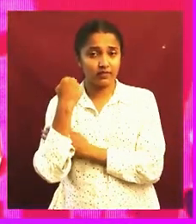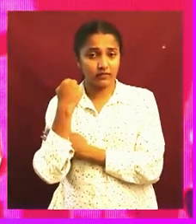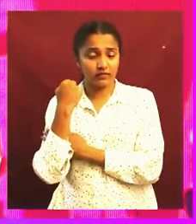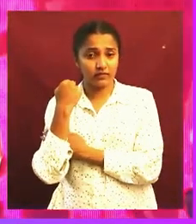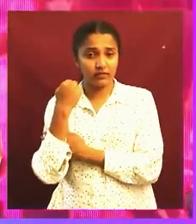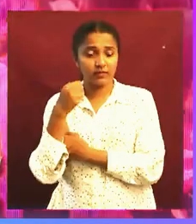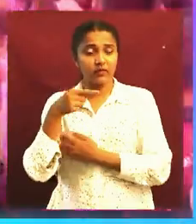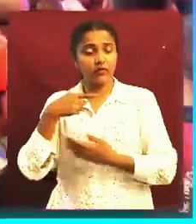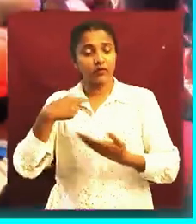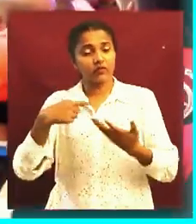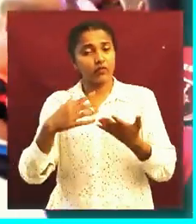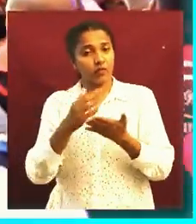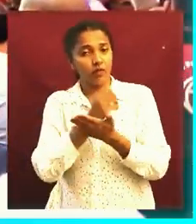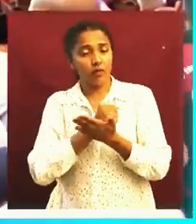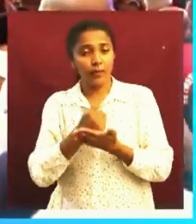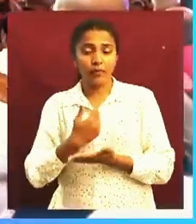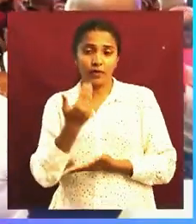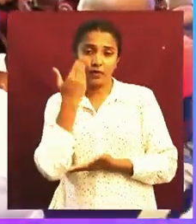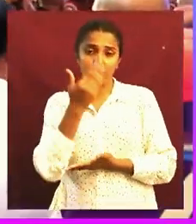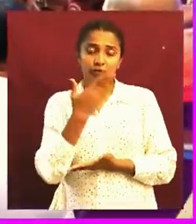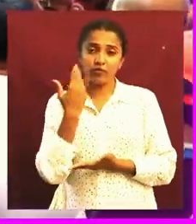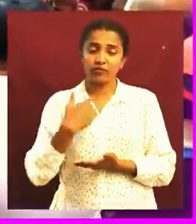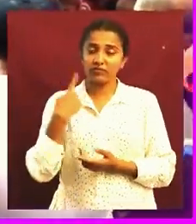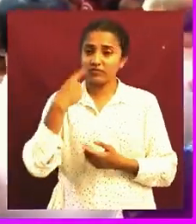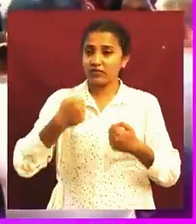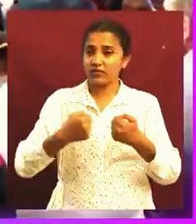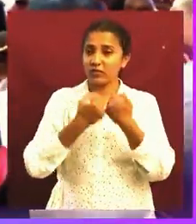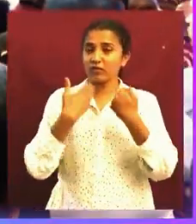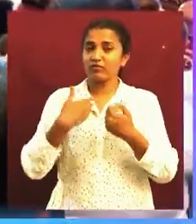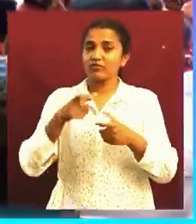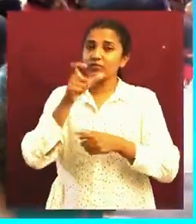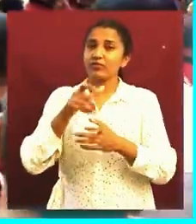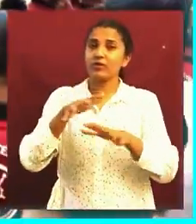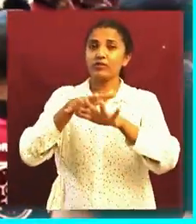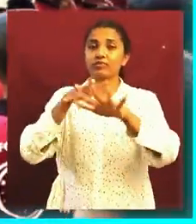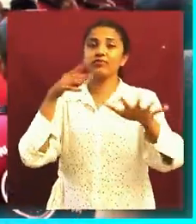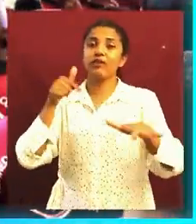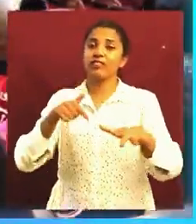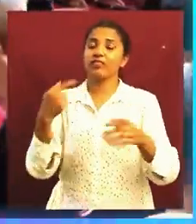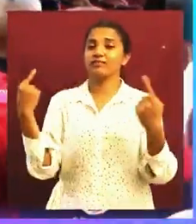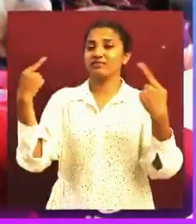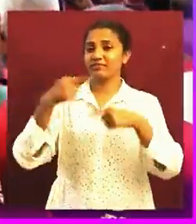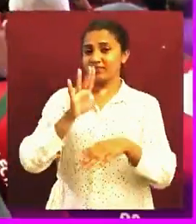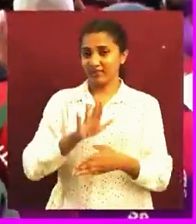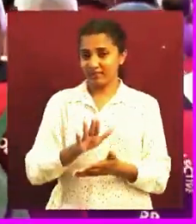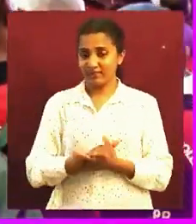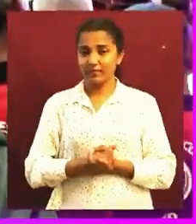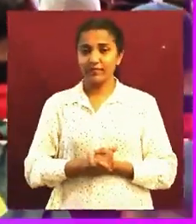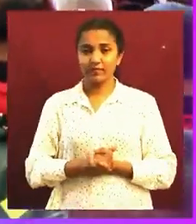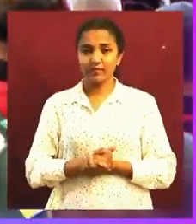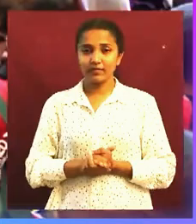ஏ சியல்லட மூணு தின புல்வான் மகா ஜன பலகாய தமை மேக்கு துலாய்